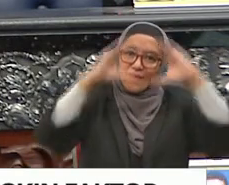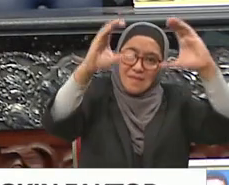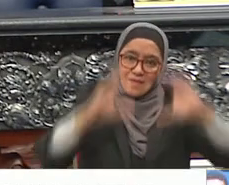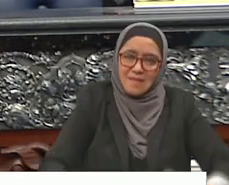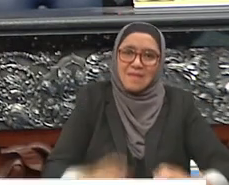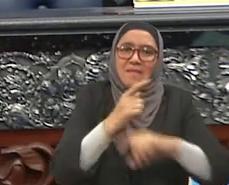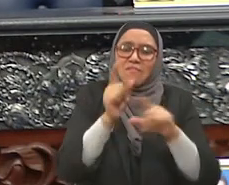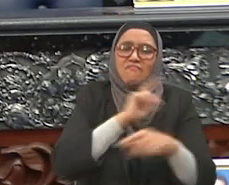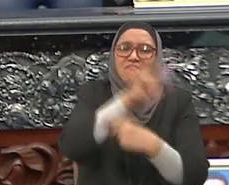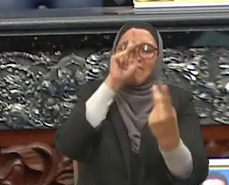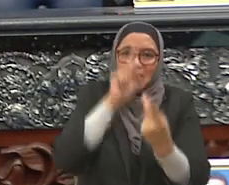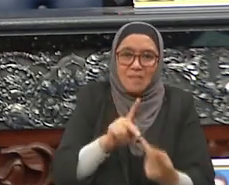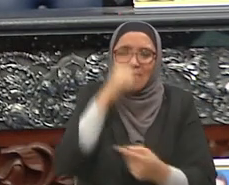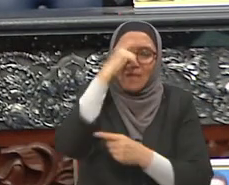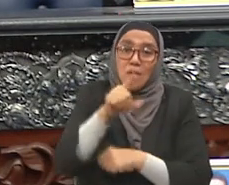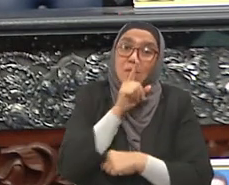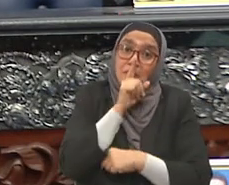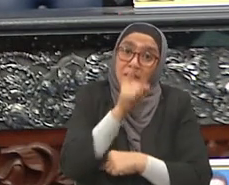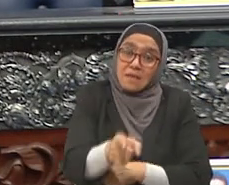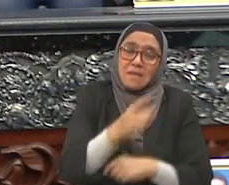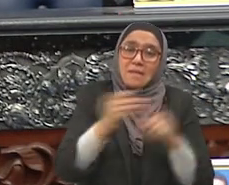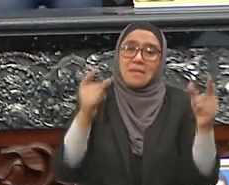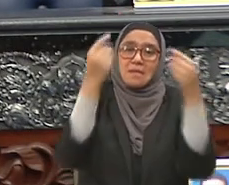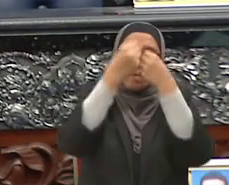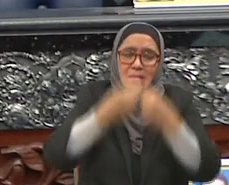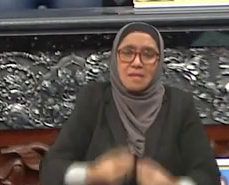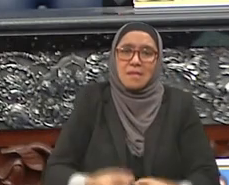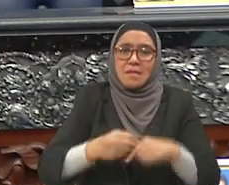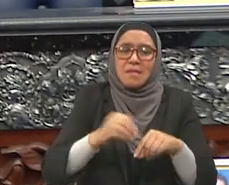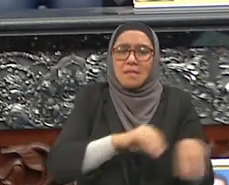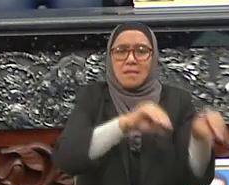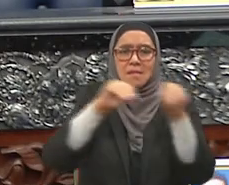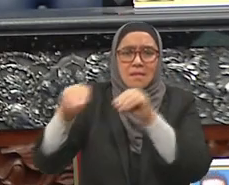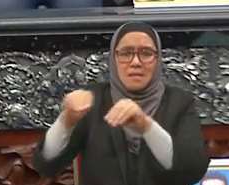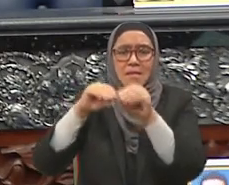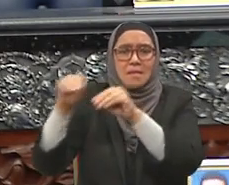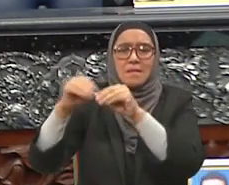yang sepatutnya untuk memastikan bahawa kadar jangkitan di Sarawak akan dapat kita turunkan, insyaAllah.